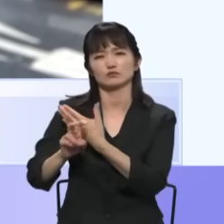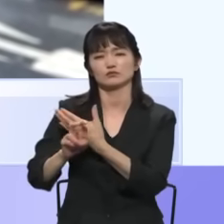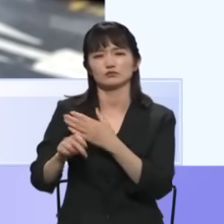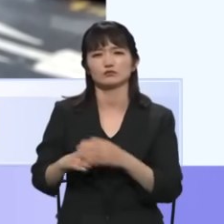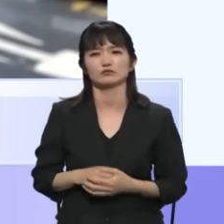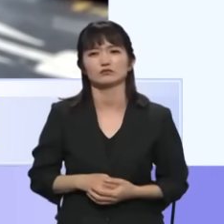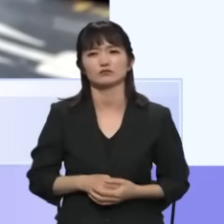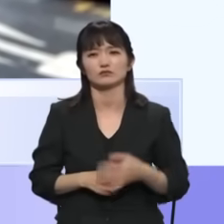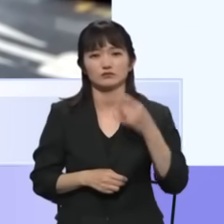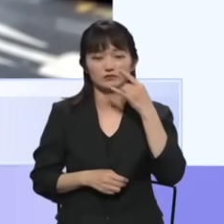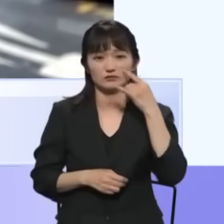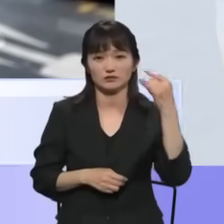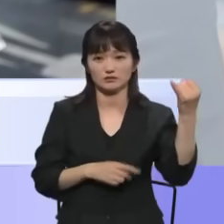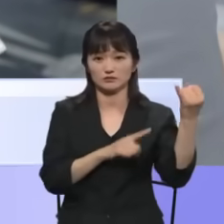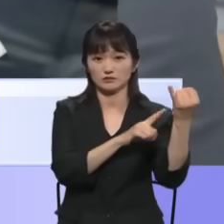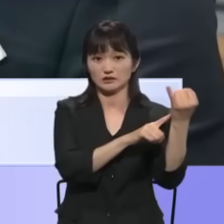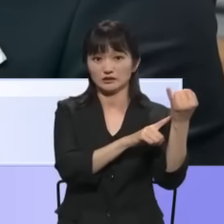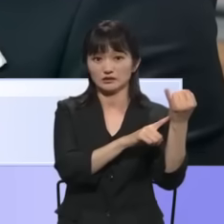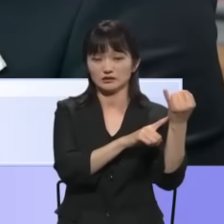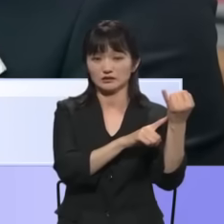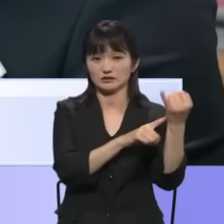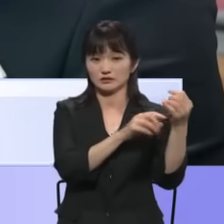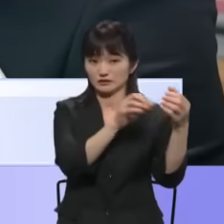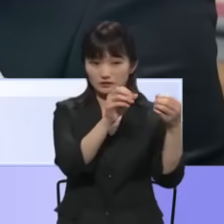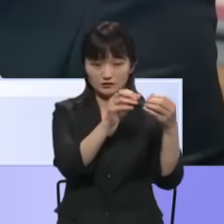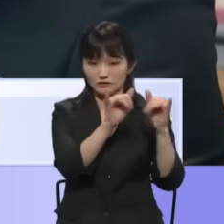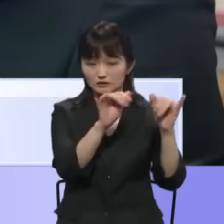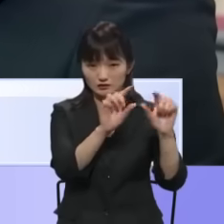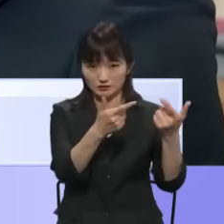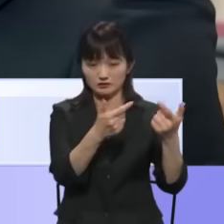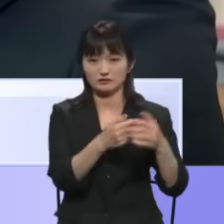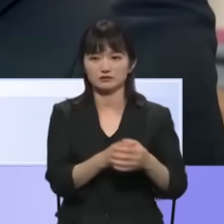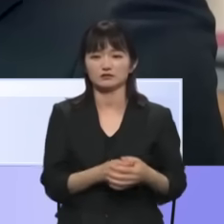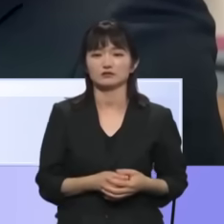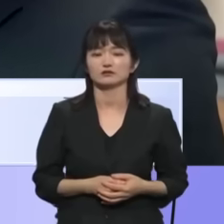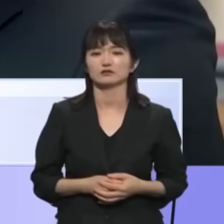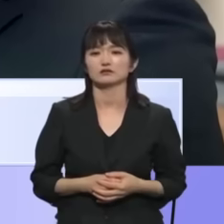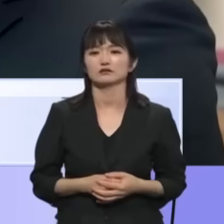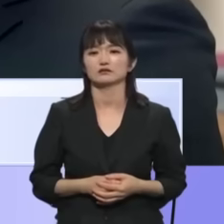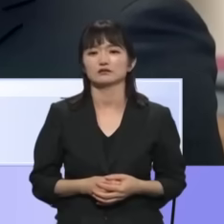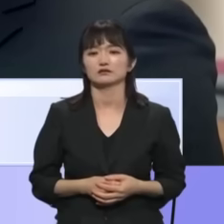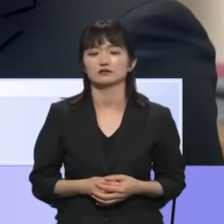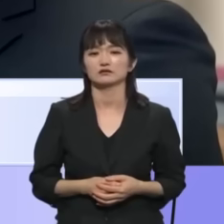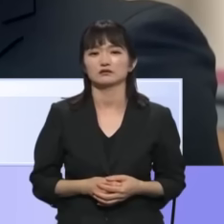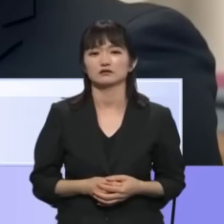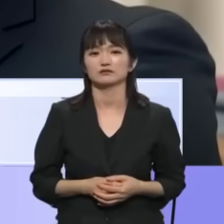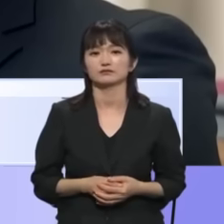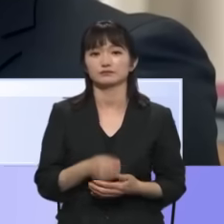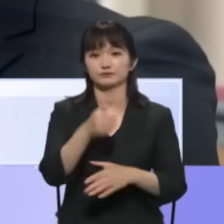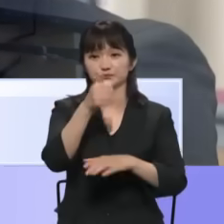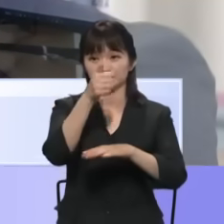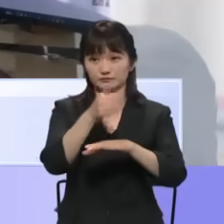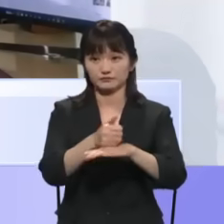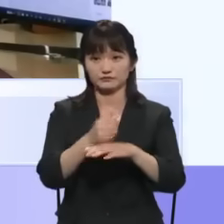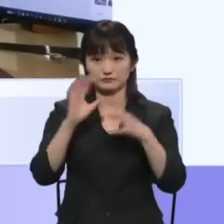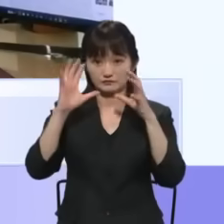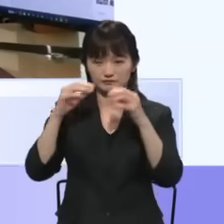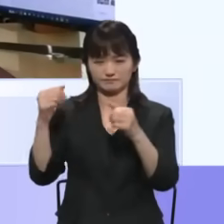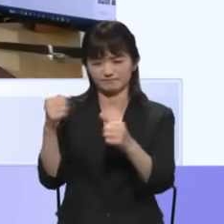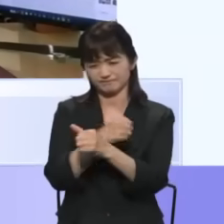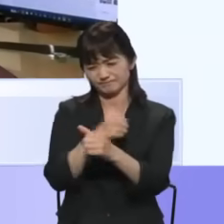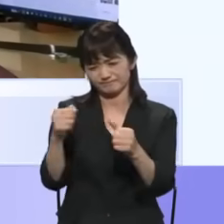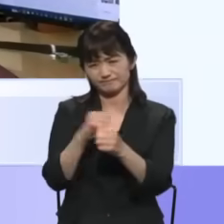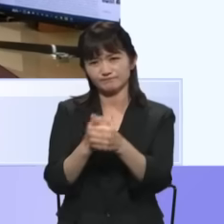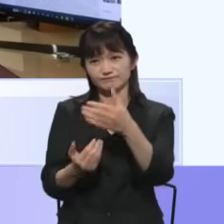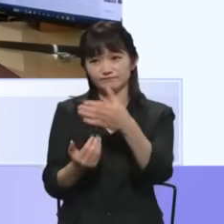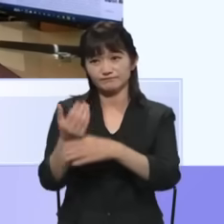어쨌든 엄마는 대화 당사자는 아니니까요 현장에 학교에 가지 않았기 때문에 근데 이런 사건에 있어서 결국에이 아동학대 사건에